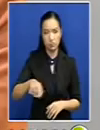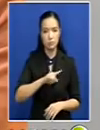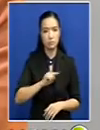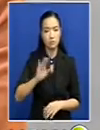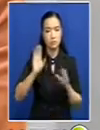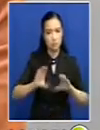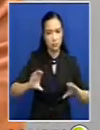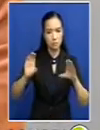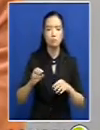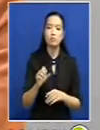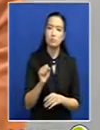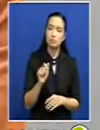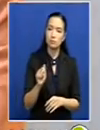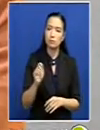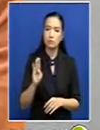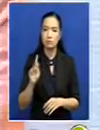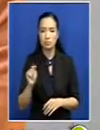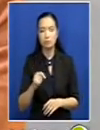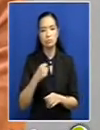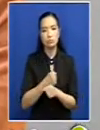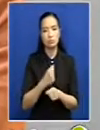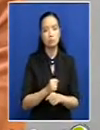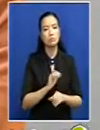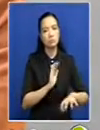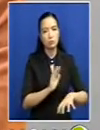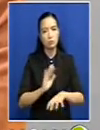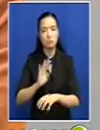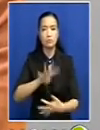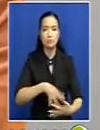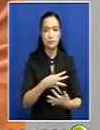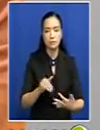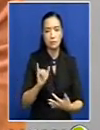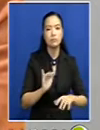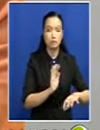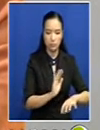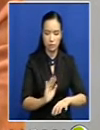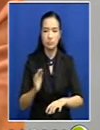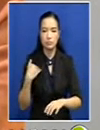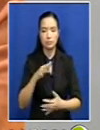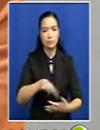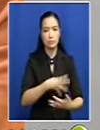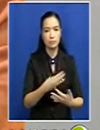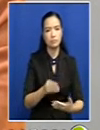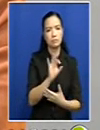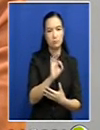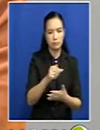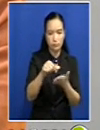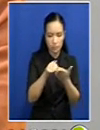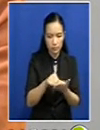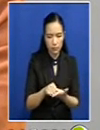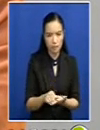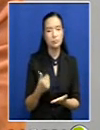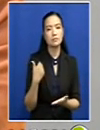ของรัฐแล้วก็มีหมดอยู่แล้วเขาก็ทำงานของเขามาแผนงานยุทธศาสตร์เขามี9ยุทธศาสตร์มันจะต้องแก้อะไรทุกวัน